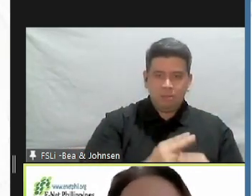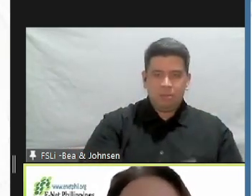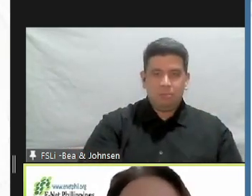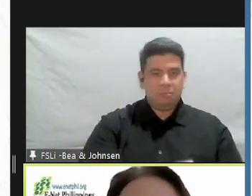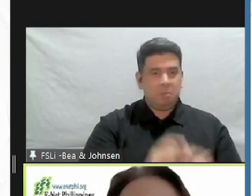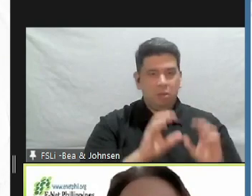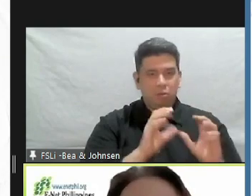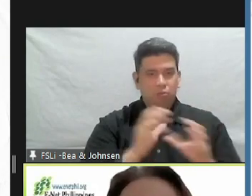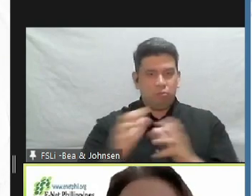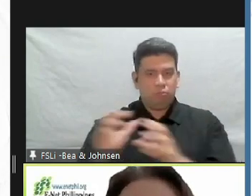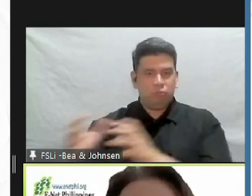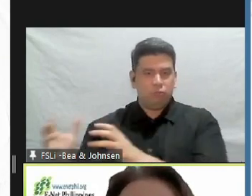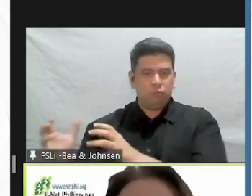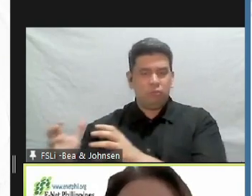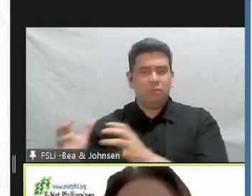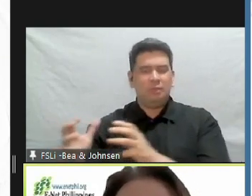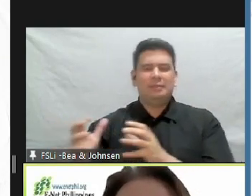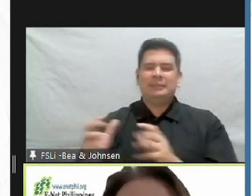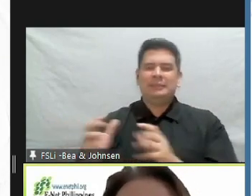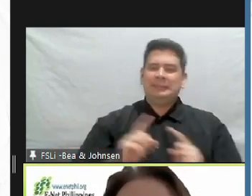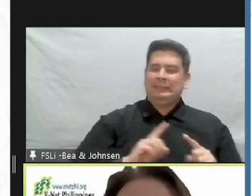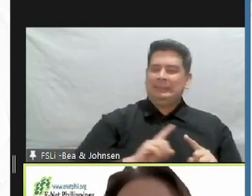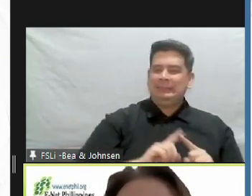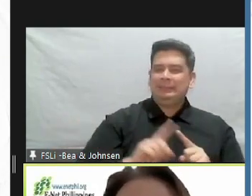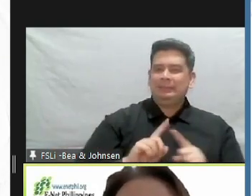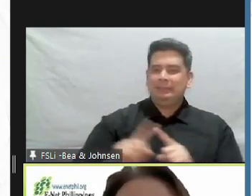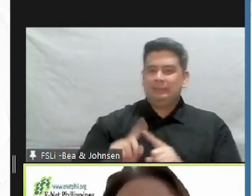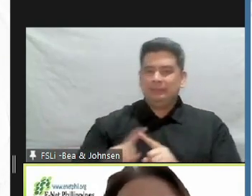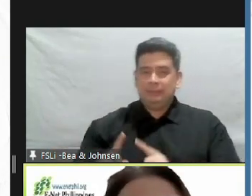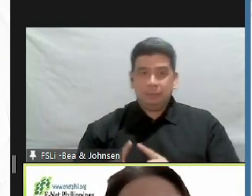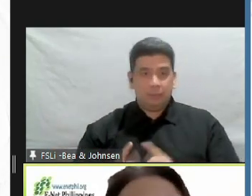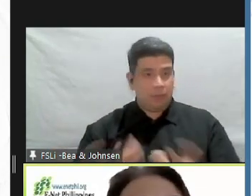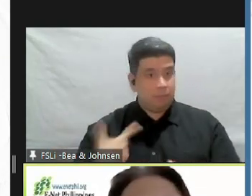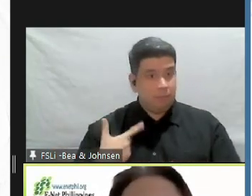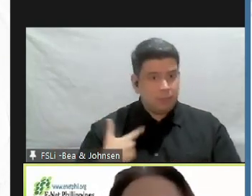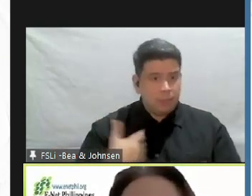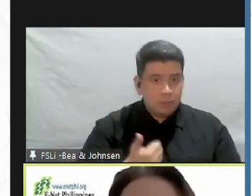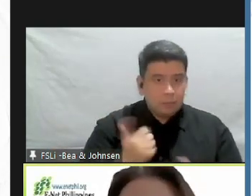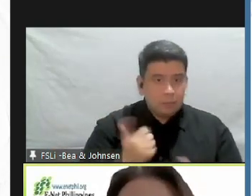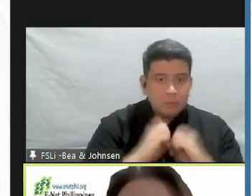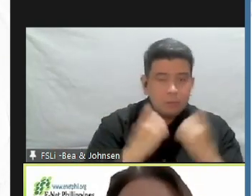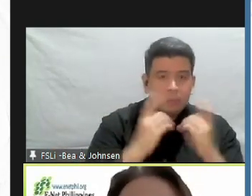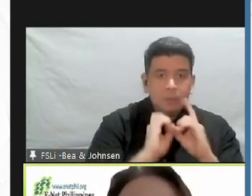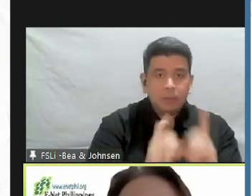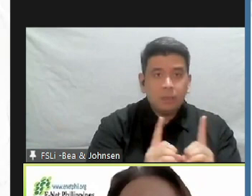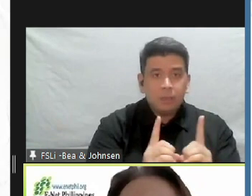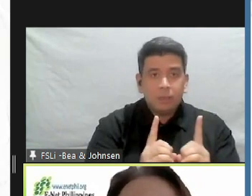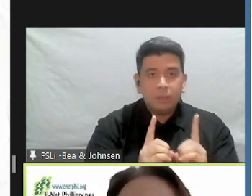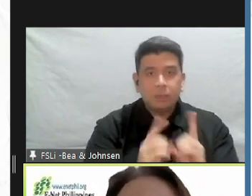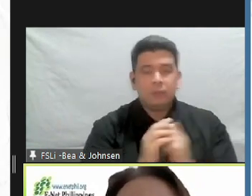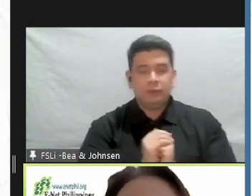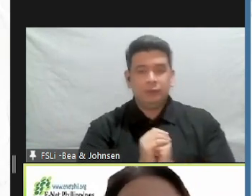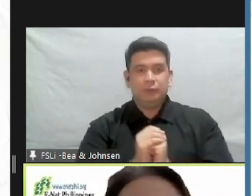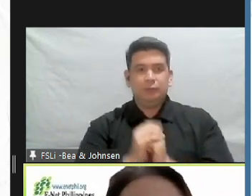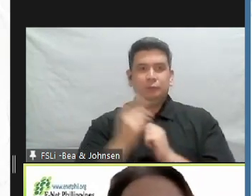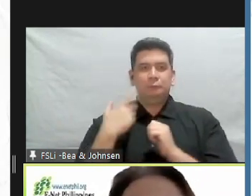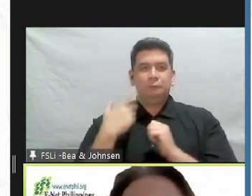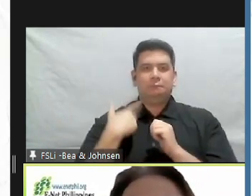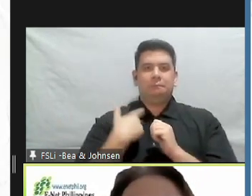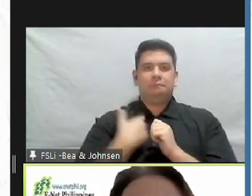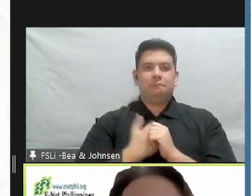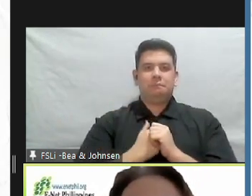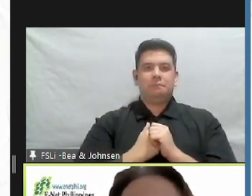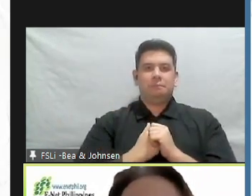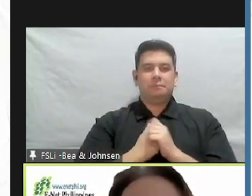Foundation. May kasama tayo mula sa Department of Education, ICBI ito, sa Teacher 3